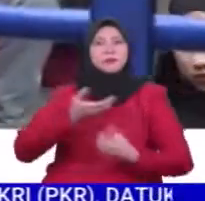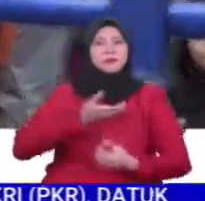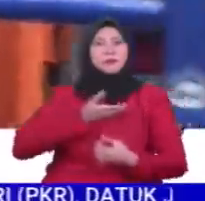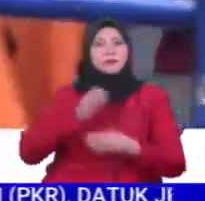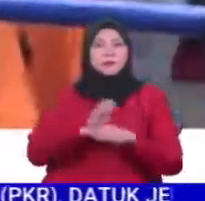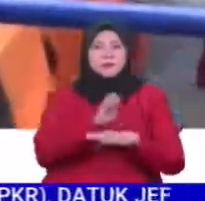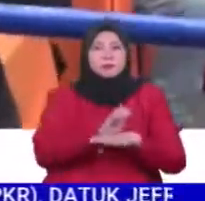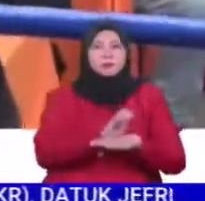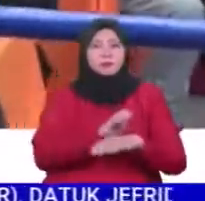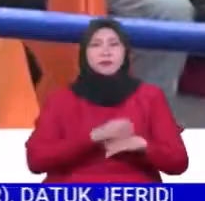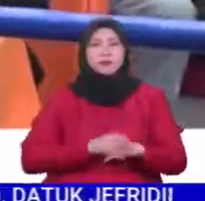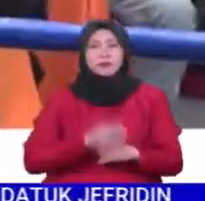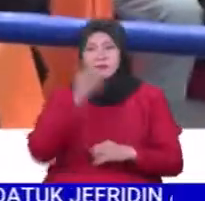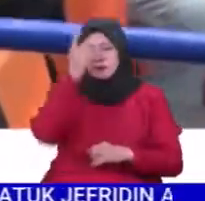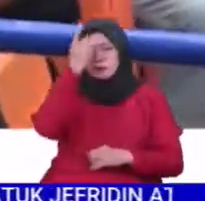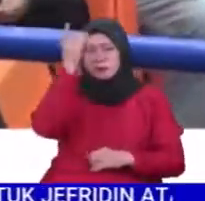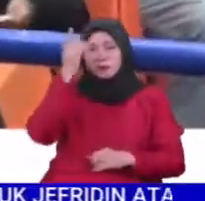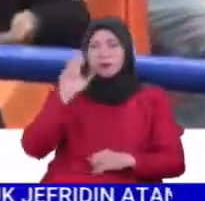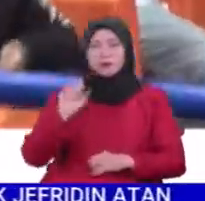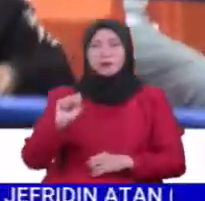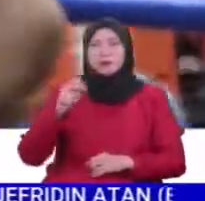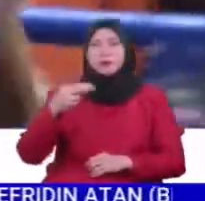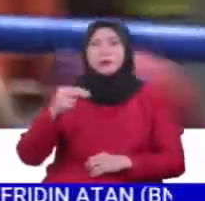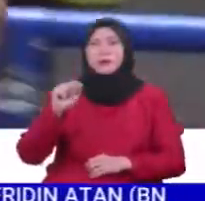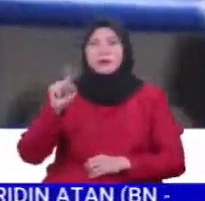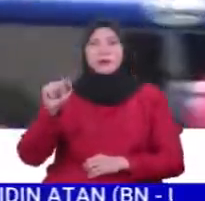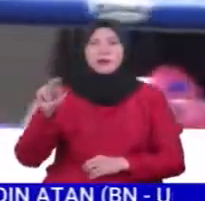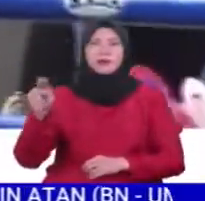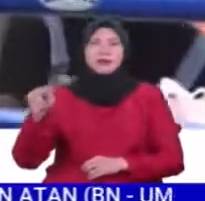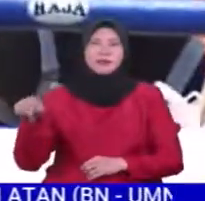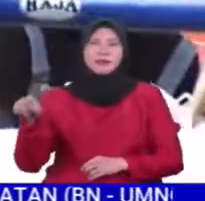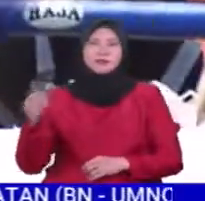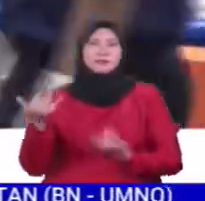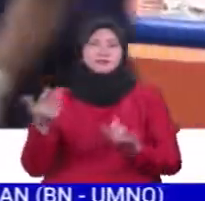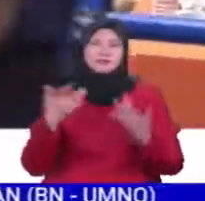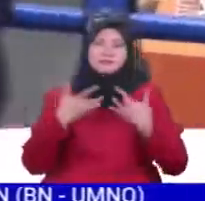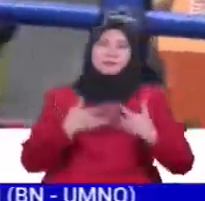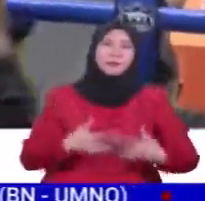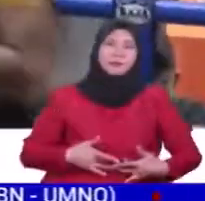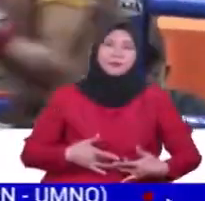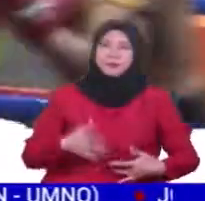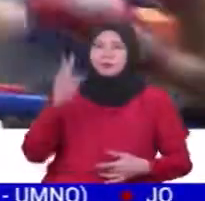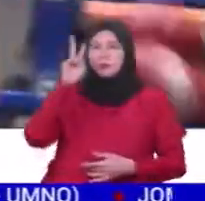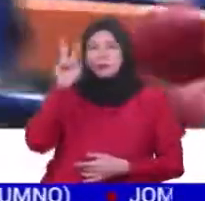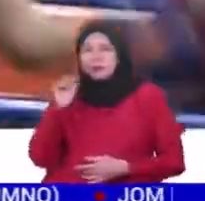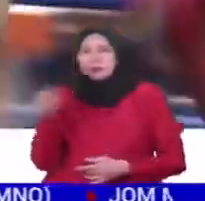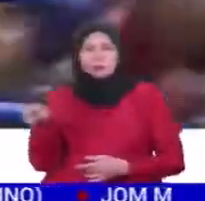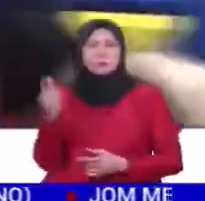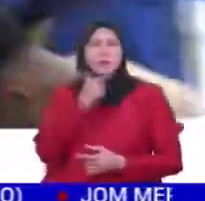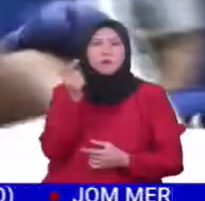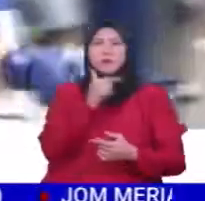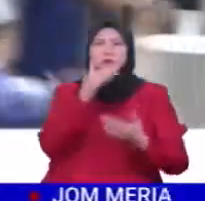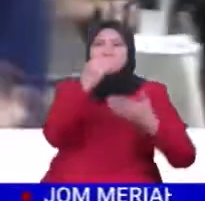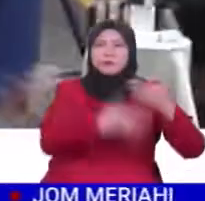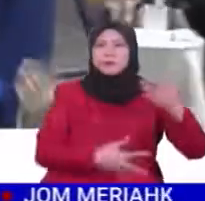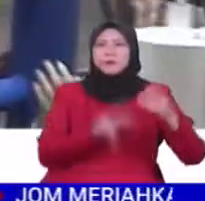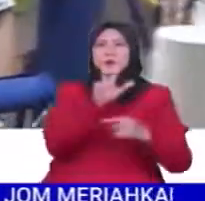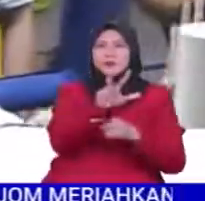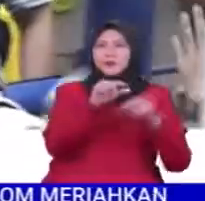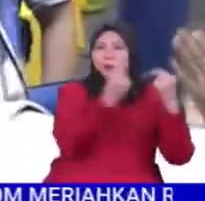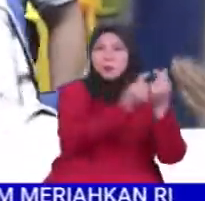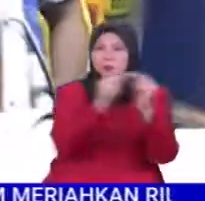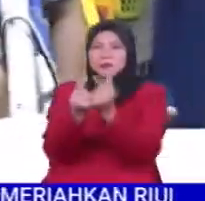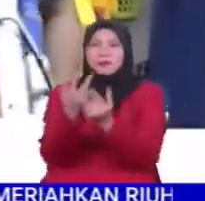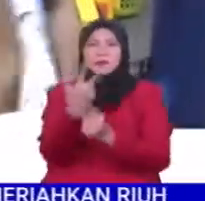emas. Justru Datuk Shahnaz meluangkan rasa terkilannya di atas tindakan Vietnam yang enggan menyenaraikan tiga kategori tersebut